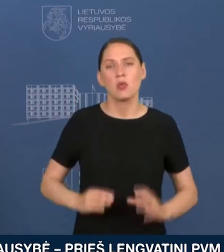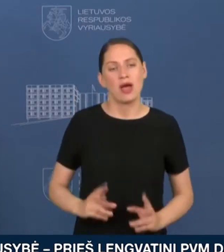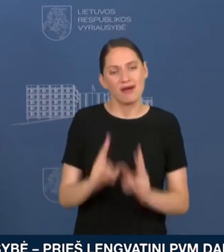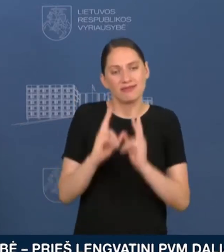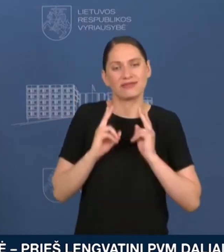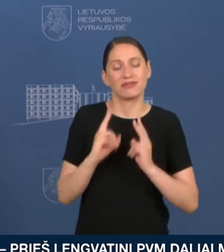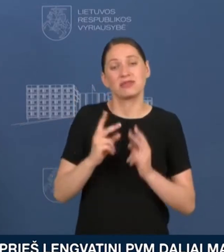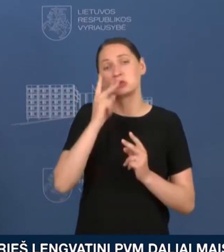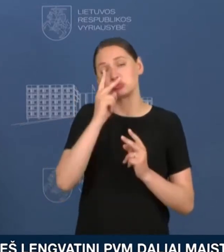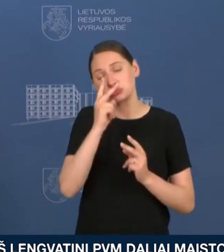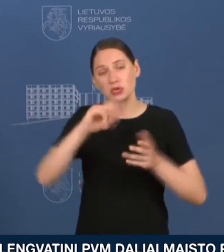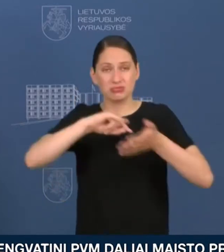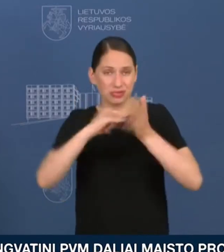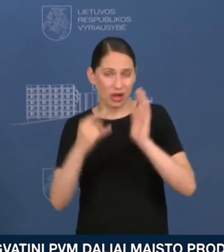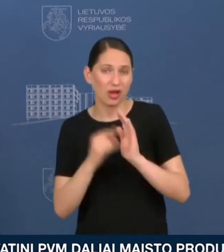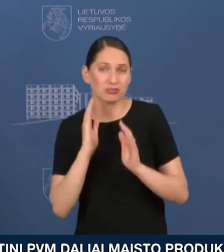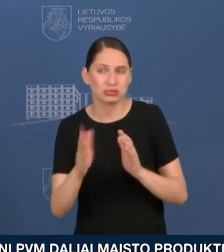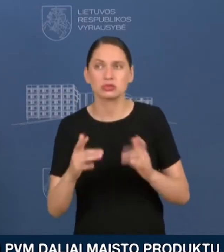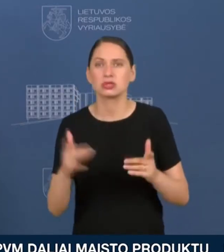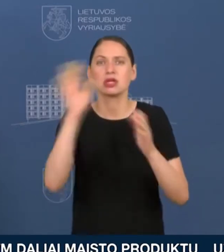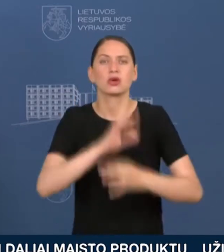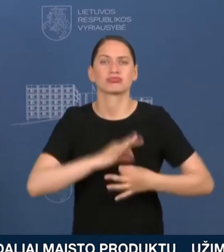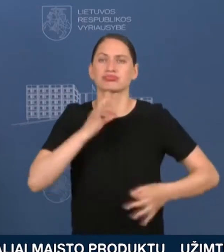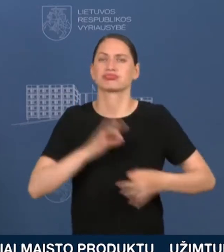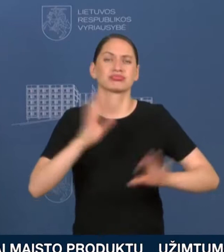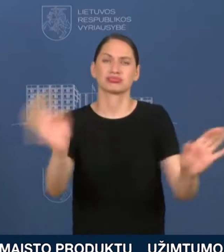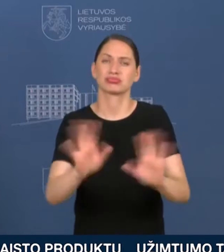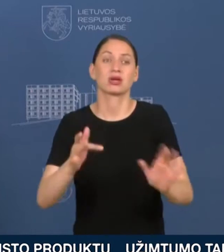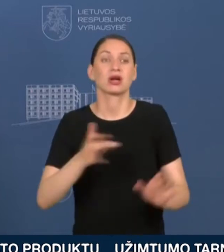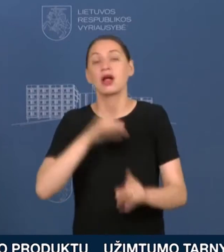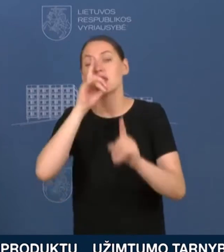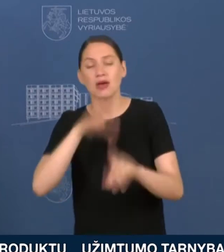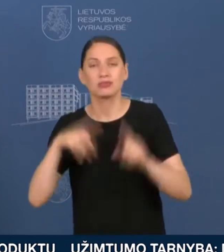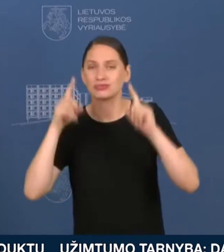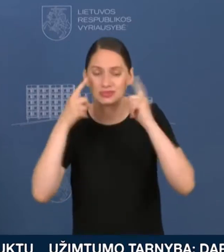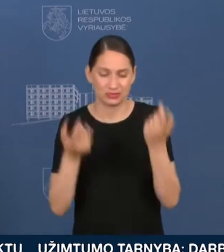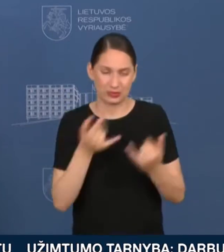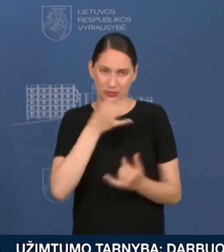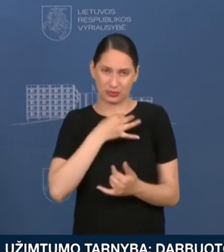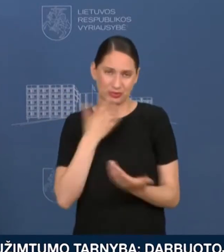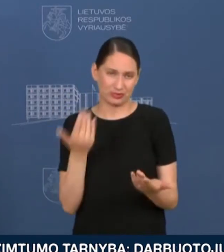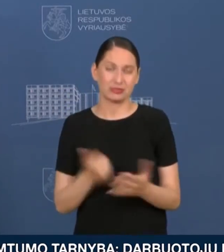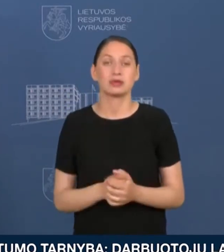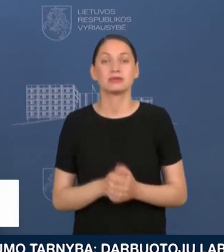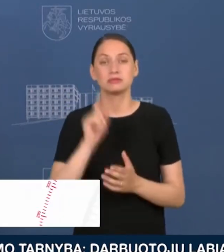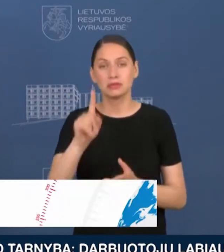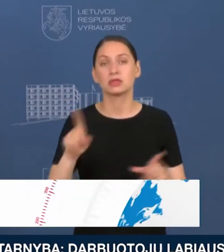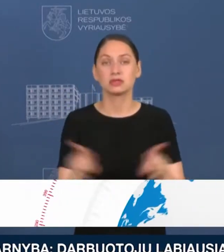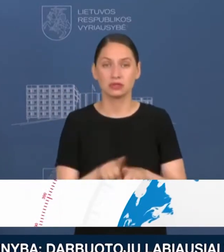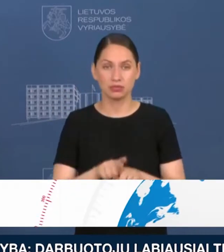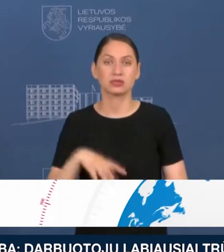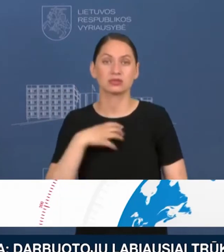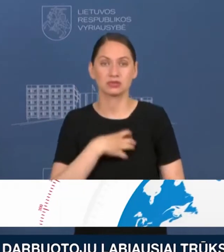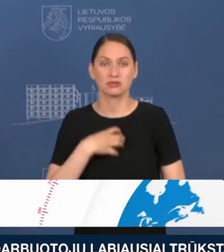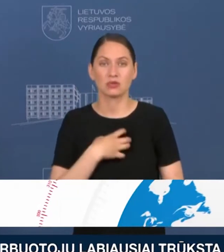susiplanuosime ir darysime. Tikrai nenorėčiau čia nieko gazdinti tuo, kas galbūt ir neįvyks, bet vėlgi labai svarbu turbūt yra tai, kad daug